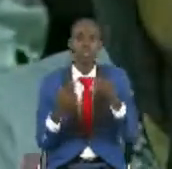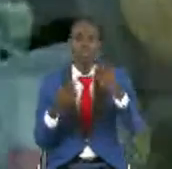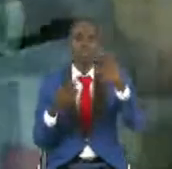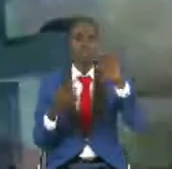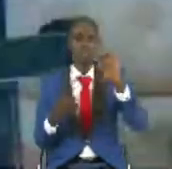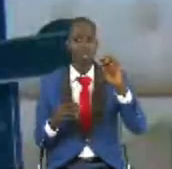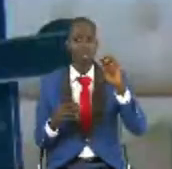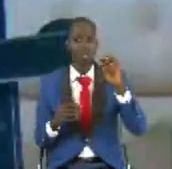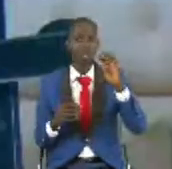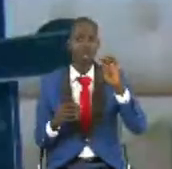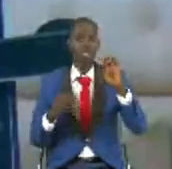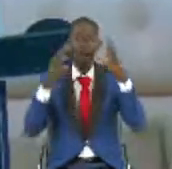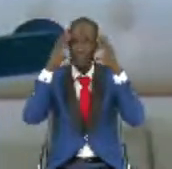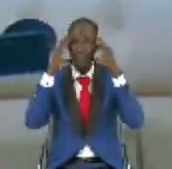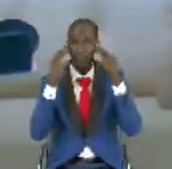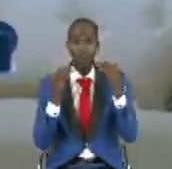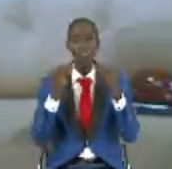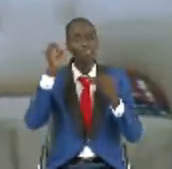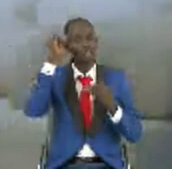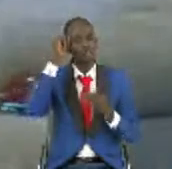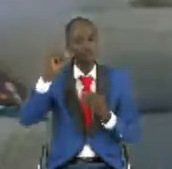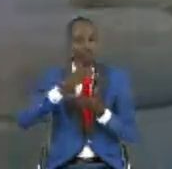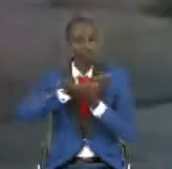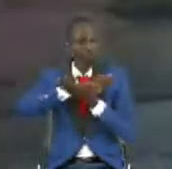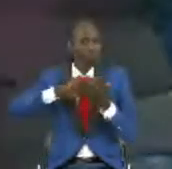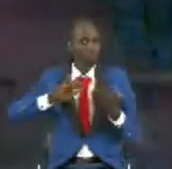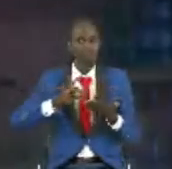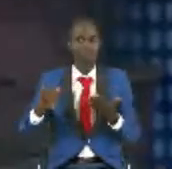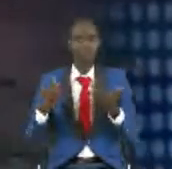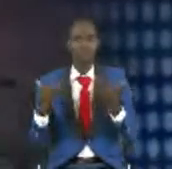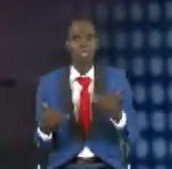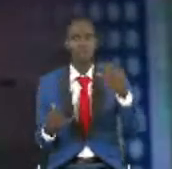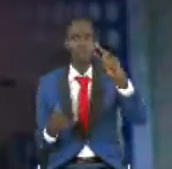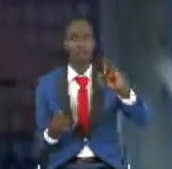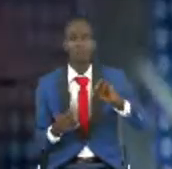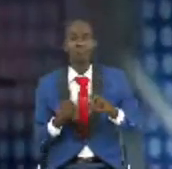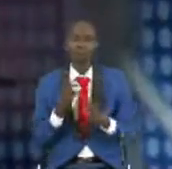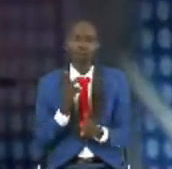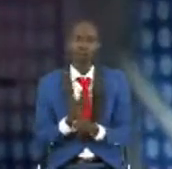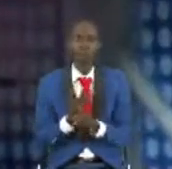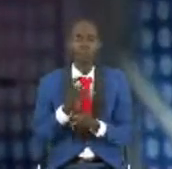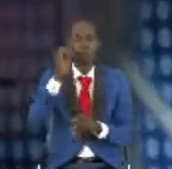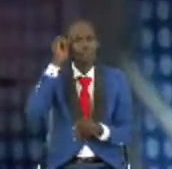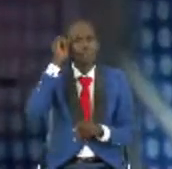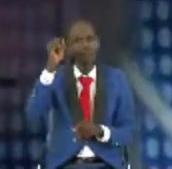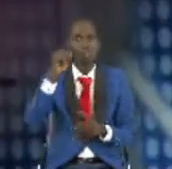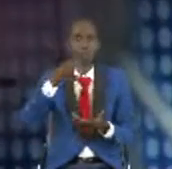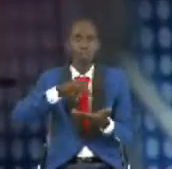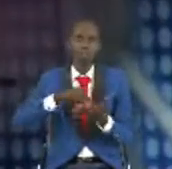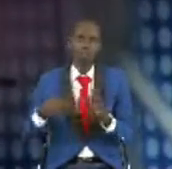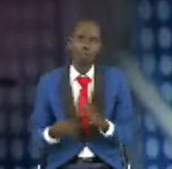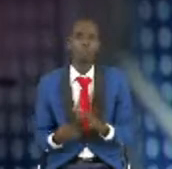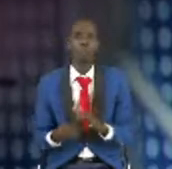Expérimente sa purge, le M. Maintient son objectif. L'objectif pour lequel Christ est